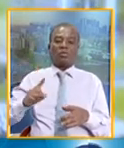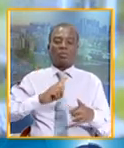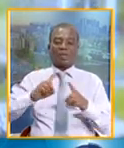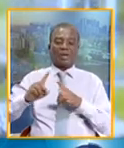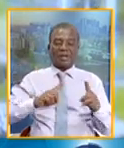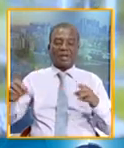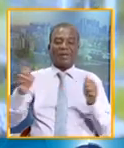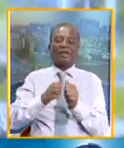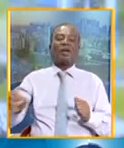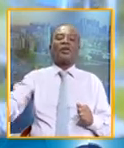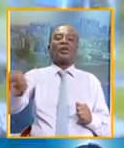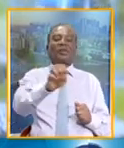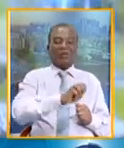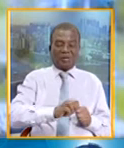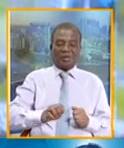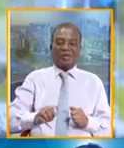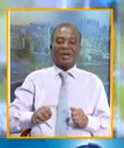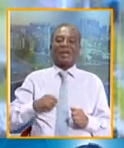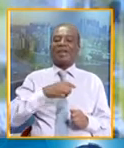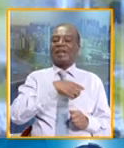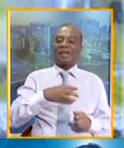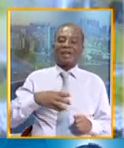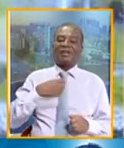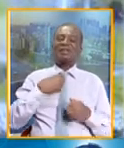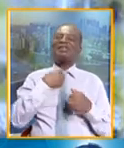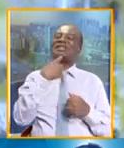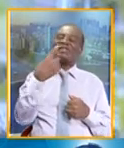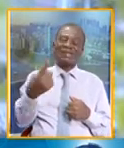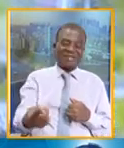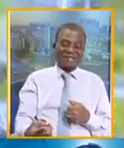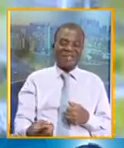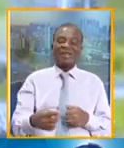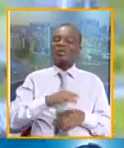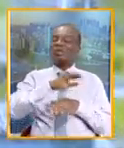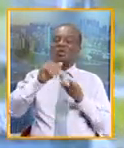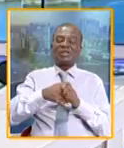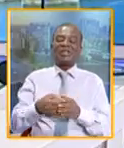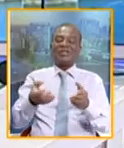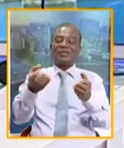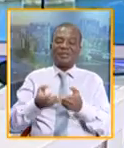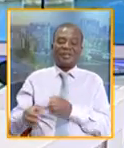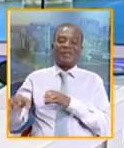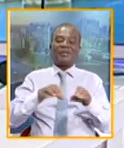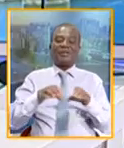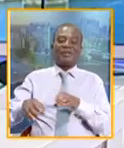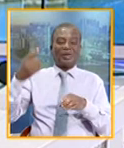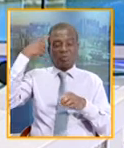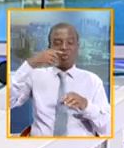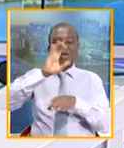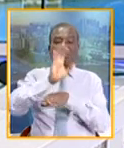du Ablan, du Moronou et du Sud Komoé. Il a également rencontré les cadres de ces régions. Et puis, ici, toujours dans